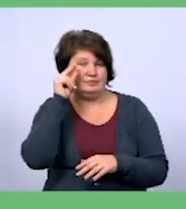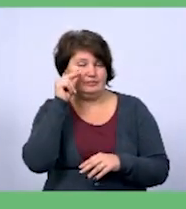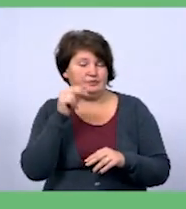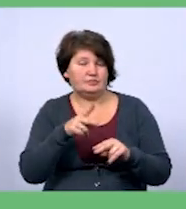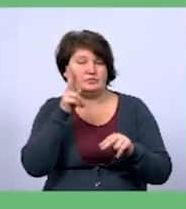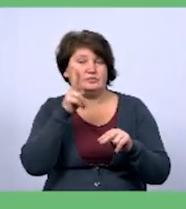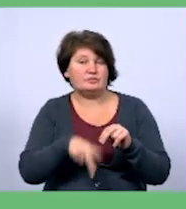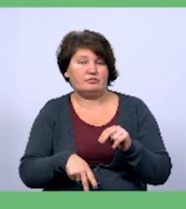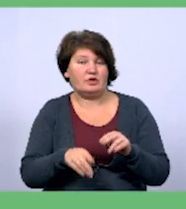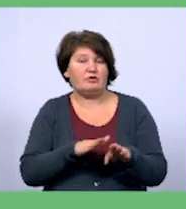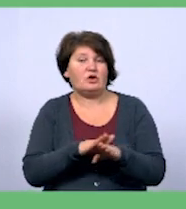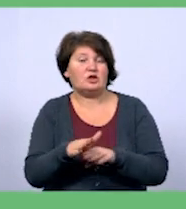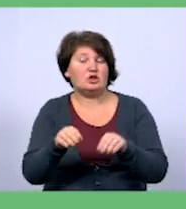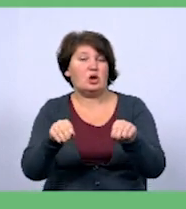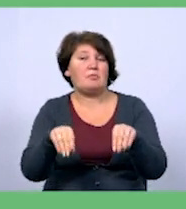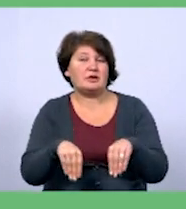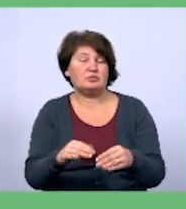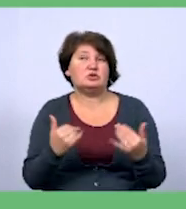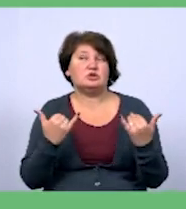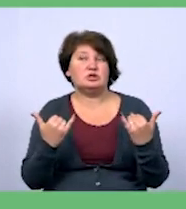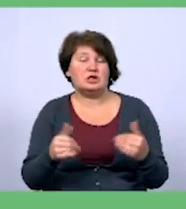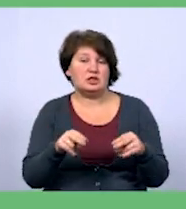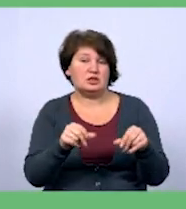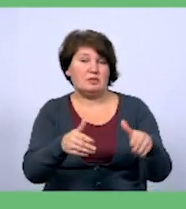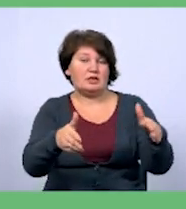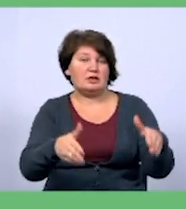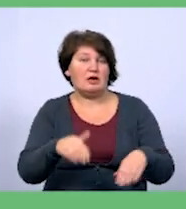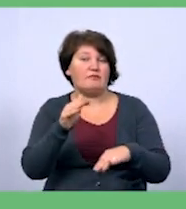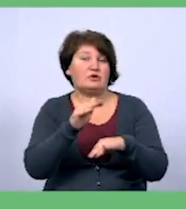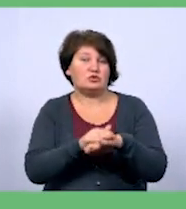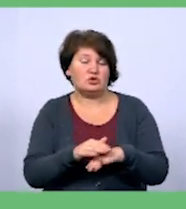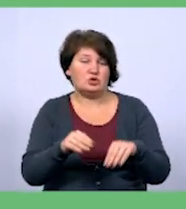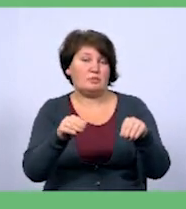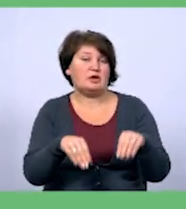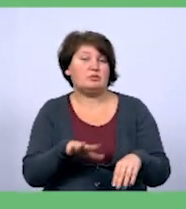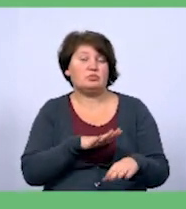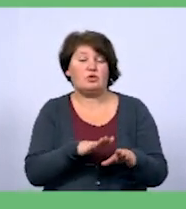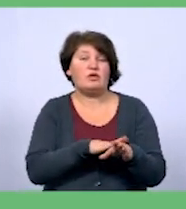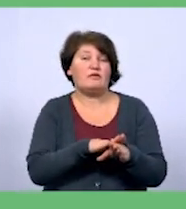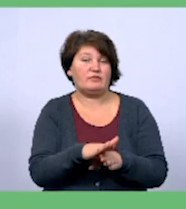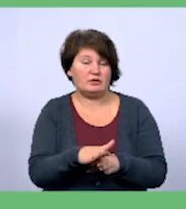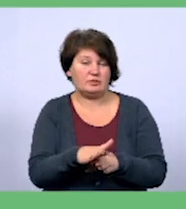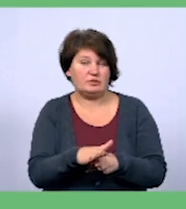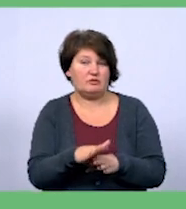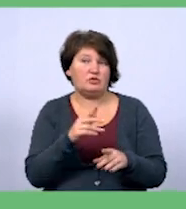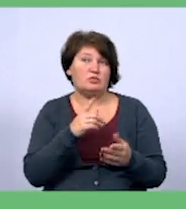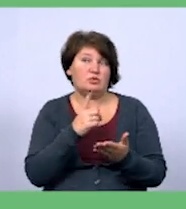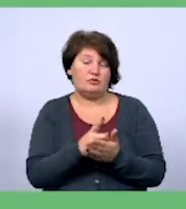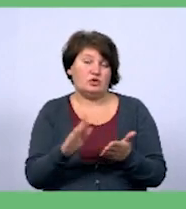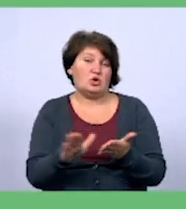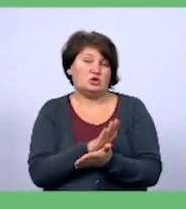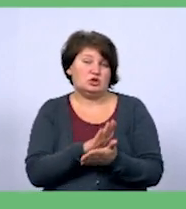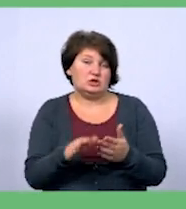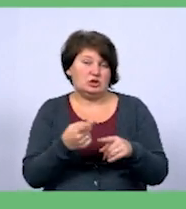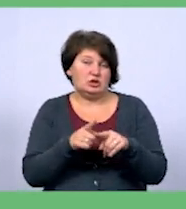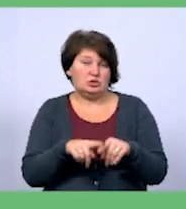цього припису, розумієте? І ми зараз на земельній ділянці фіксуємо, що припис був не виконаний. Ми не мали очистити земельні ділянки. Дії